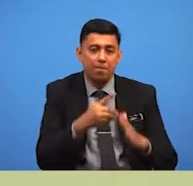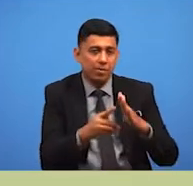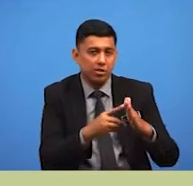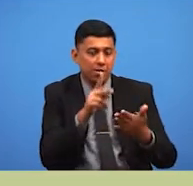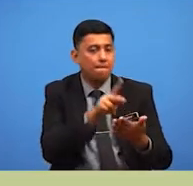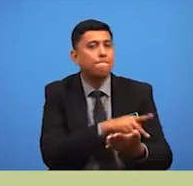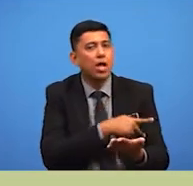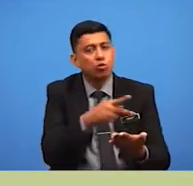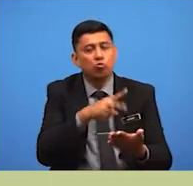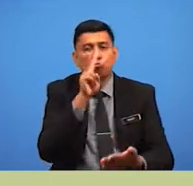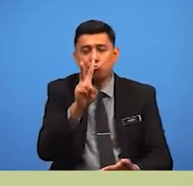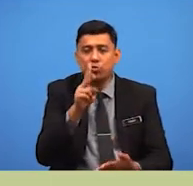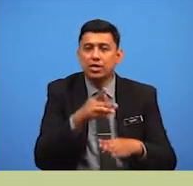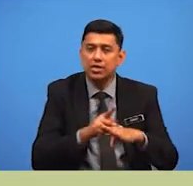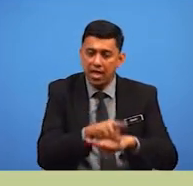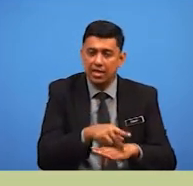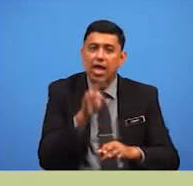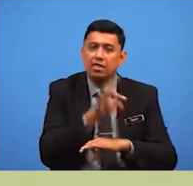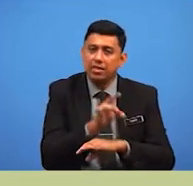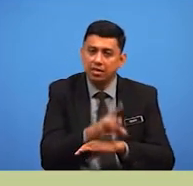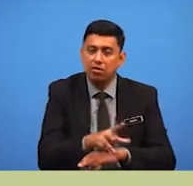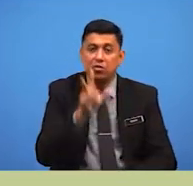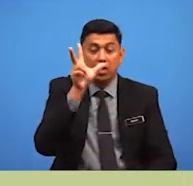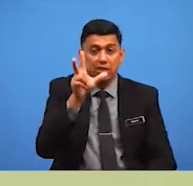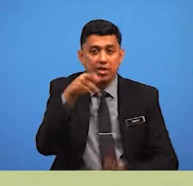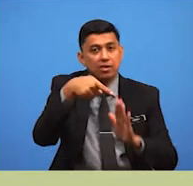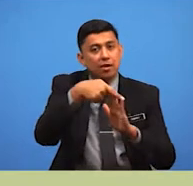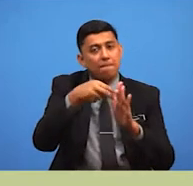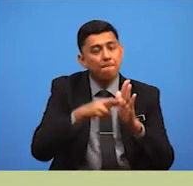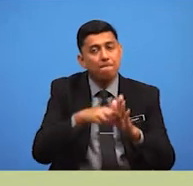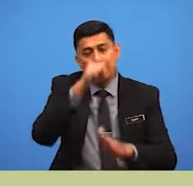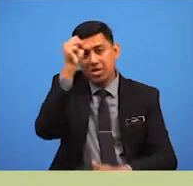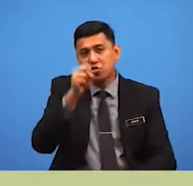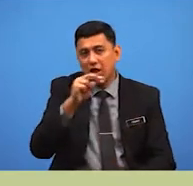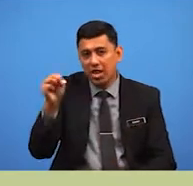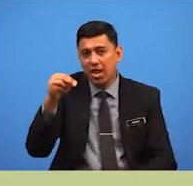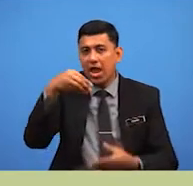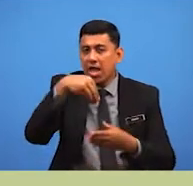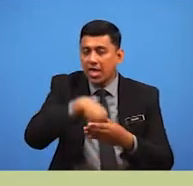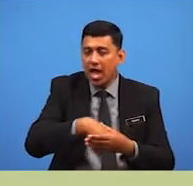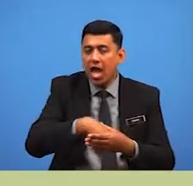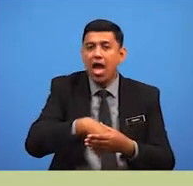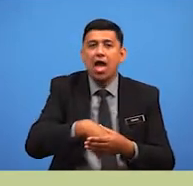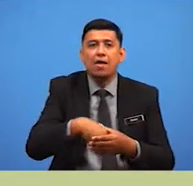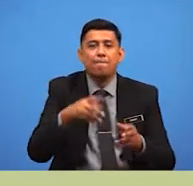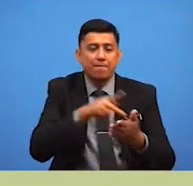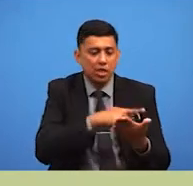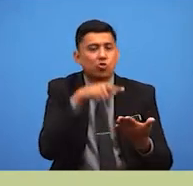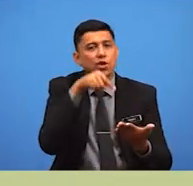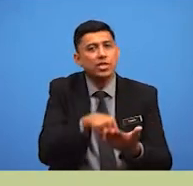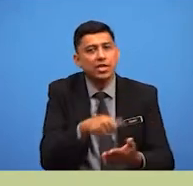berdasarkan pantun dua kerat nasihat, tiga persoalan yang terdapat dalam pantun ini